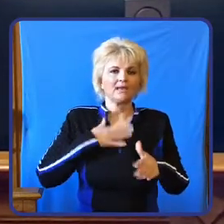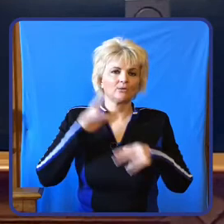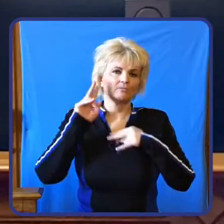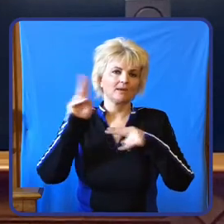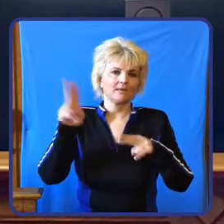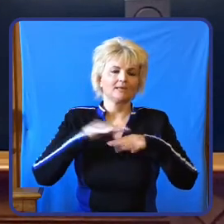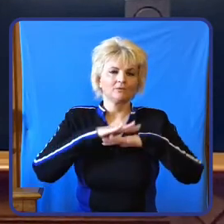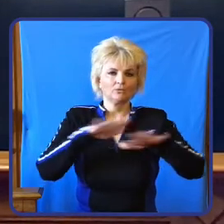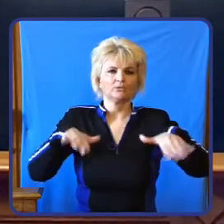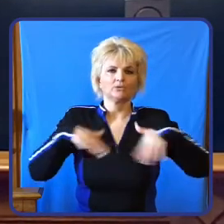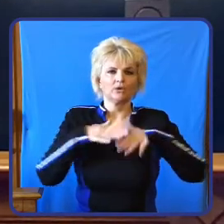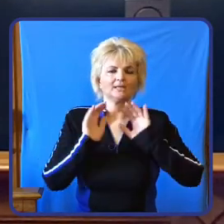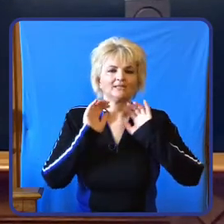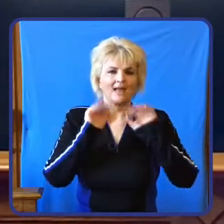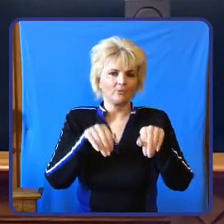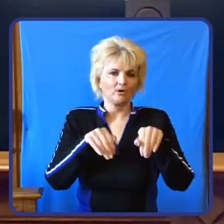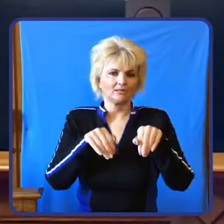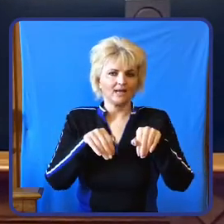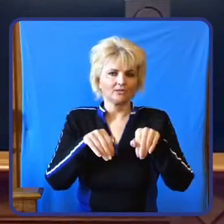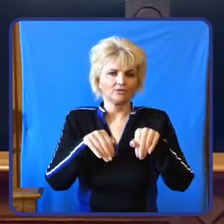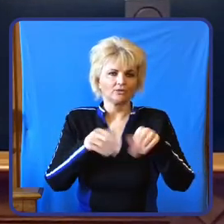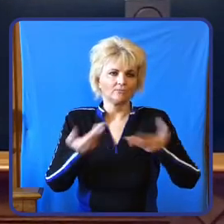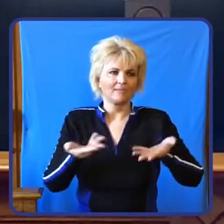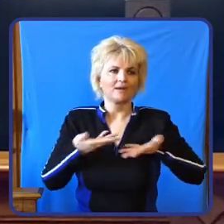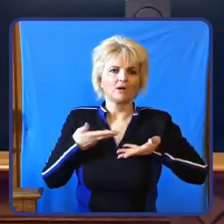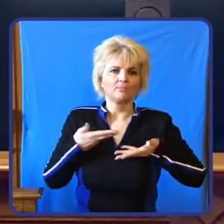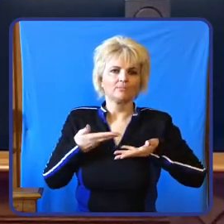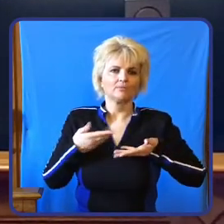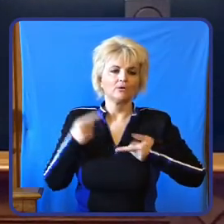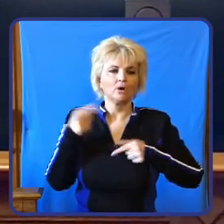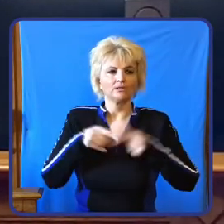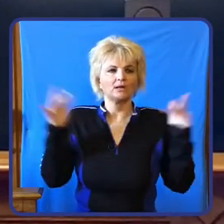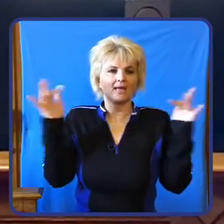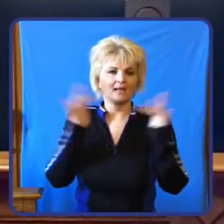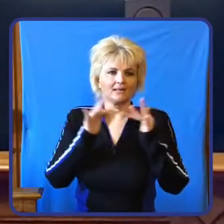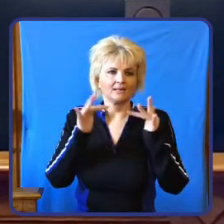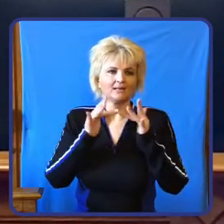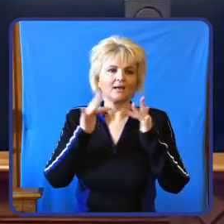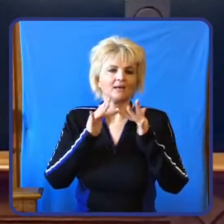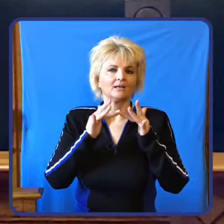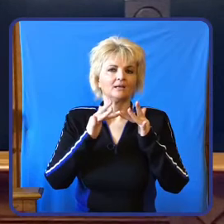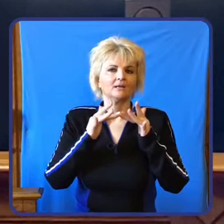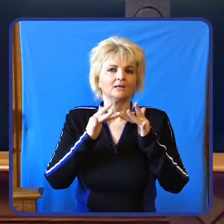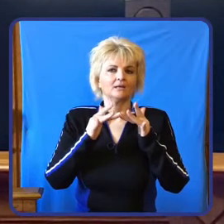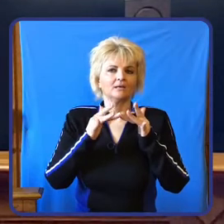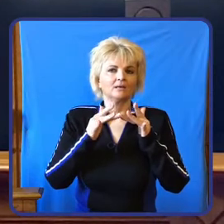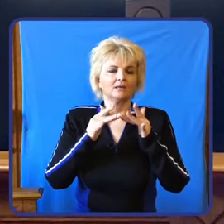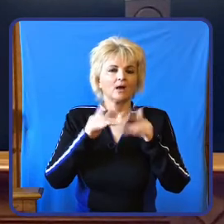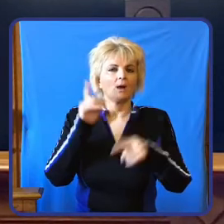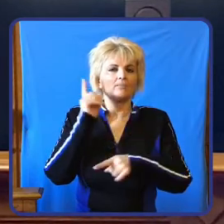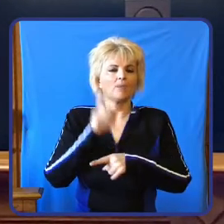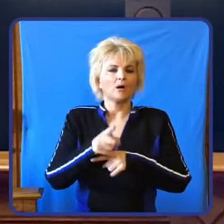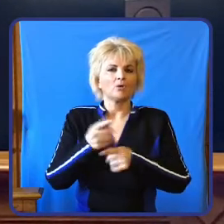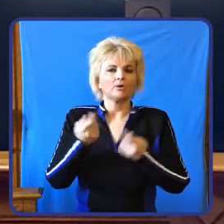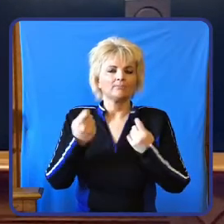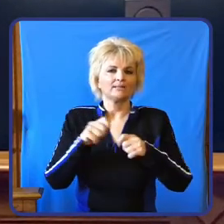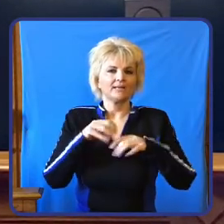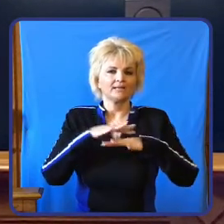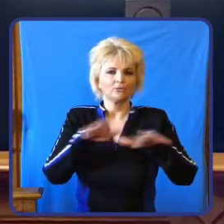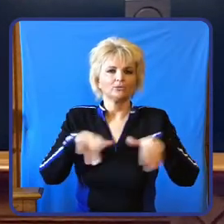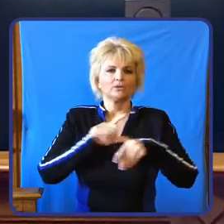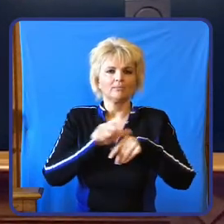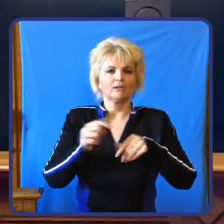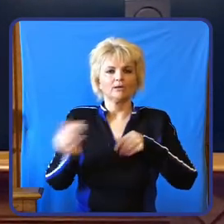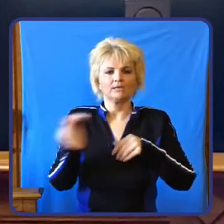megígért úszodai támogatást, azt megkapjuk. Annak ellenére, hogy Makón bezárt úszoda miatt a makói gyerekek is ide